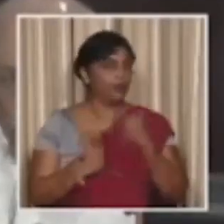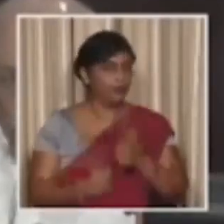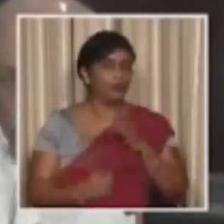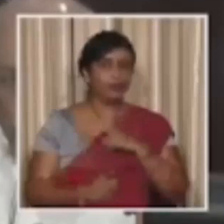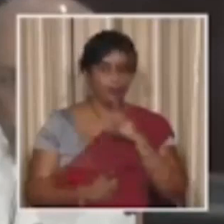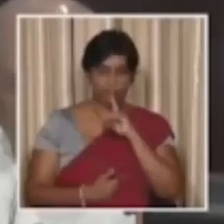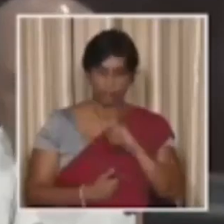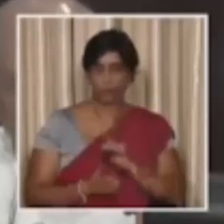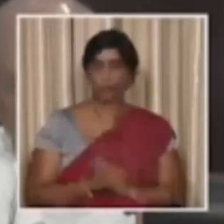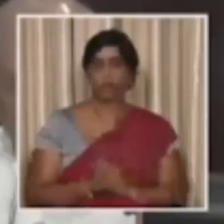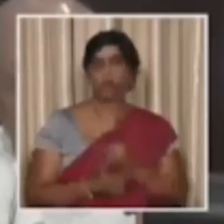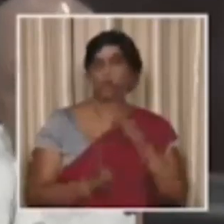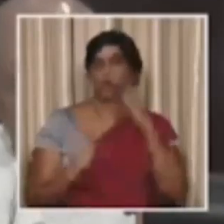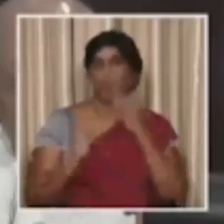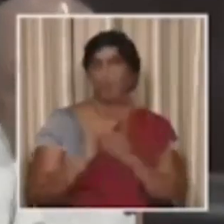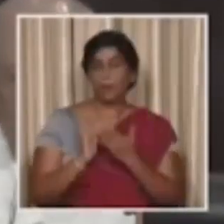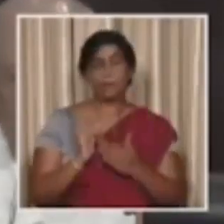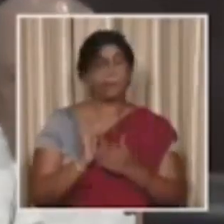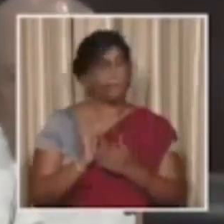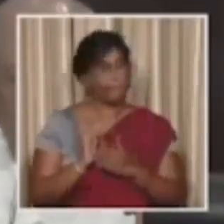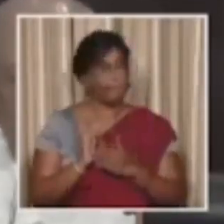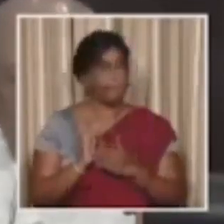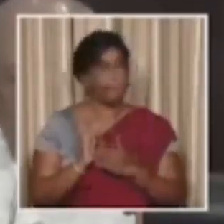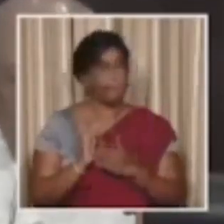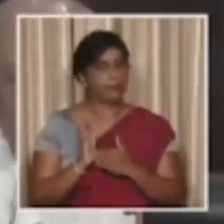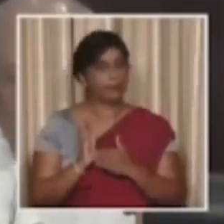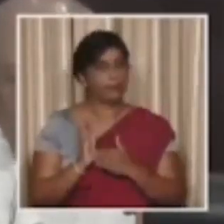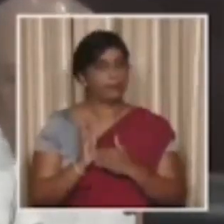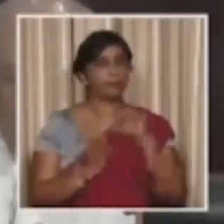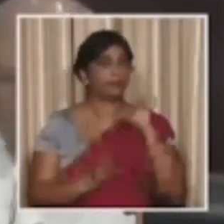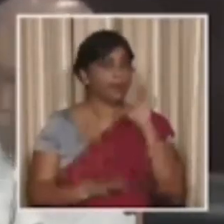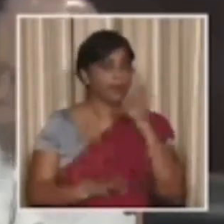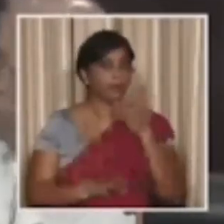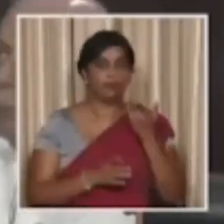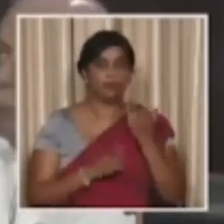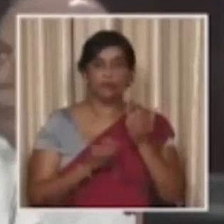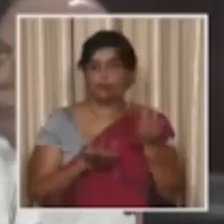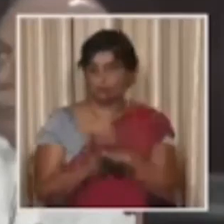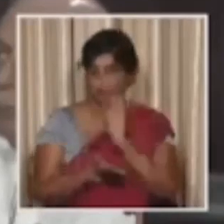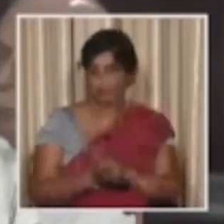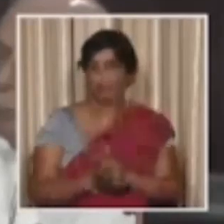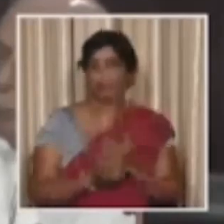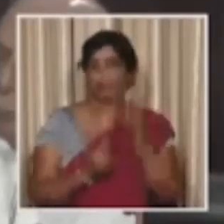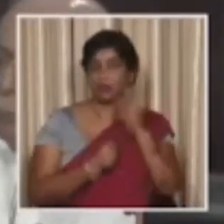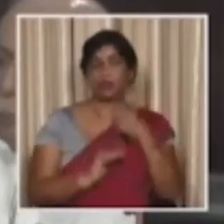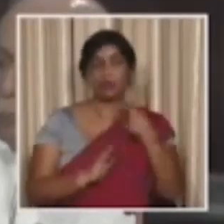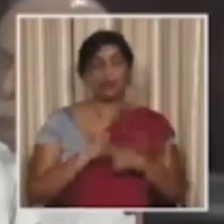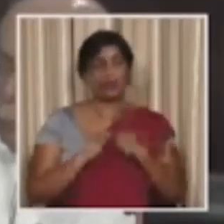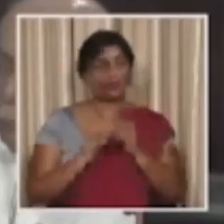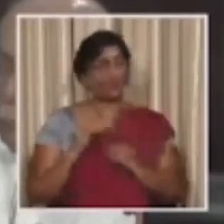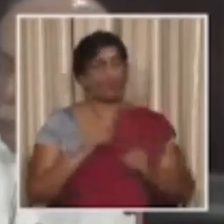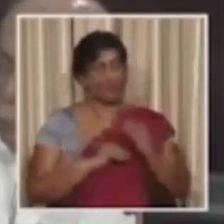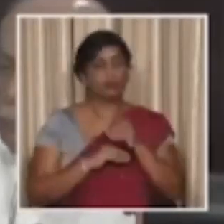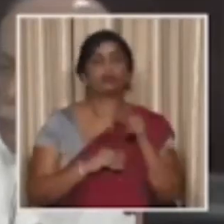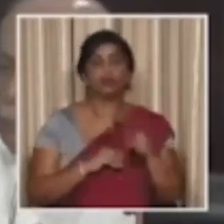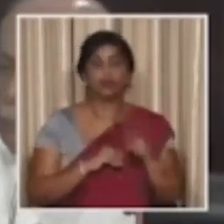බව වෙනවා. මේ සඳහා රුපියල් මිලියන 100ක් මා වෙත කරනවා. සැපයුම් ශ්‍රී ලංකාවේ උපාය